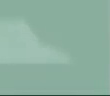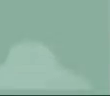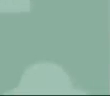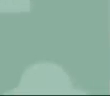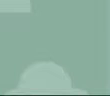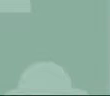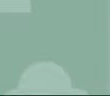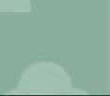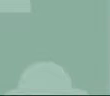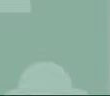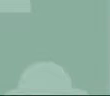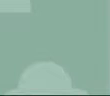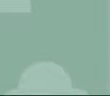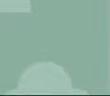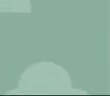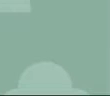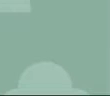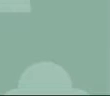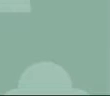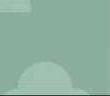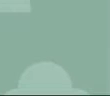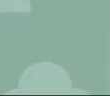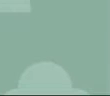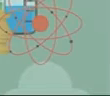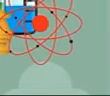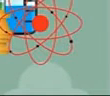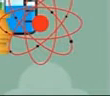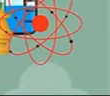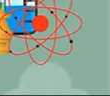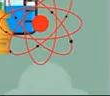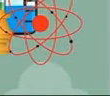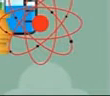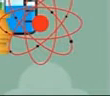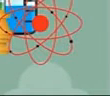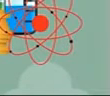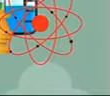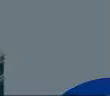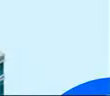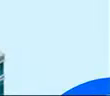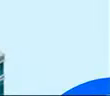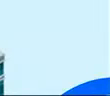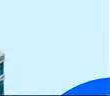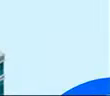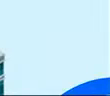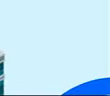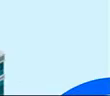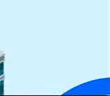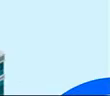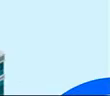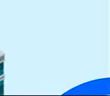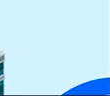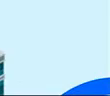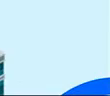turli sohalarini rivojlantirishga qaratilgan 500 ga yaqin loyiha amalga oshirilmoqda. Xo'sh,